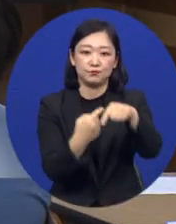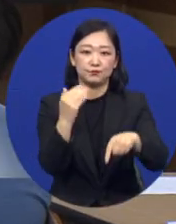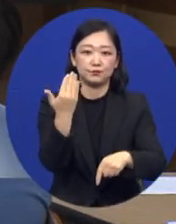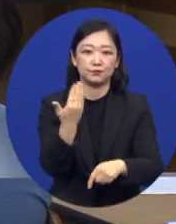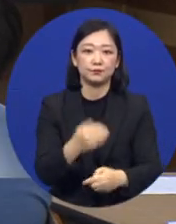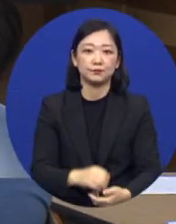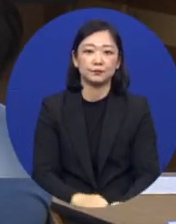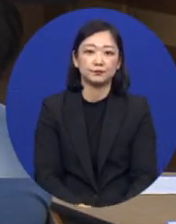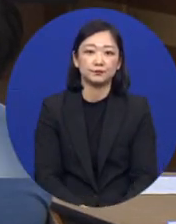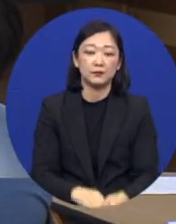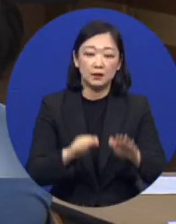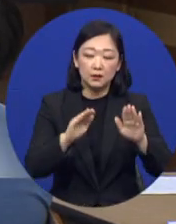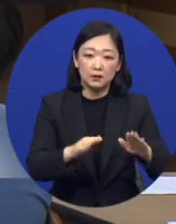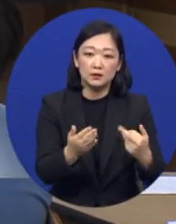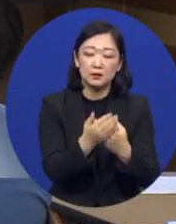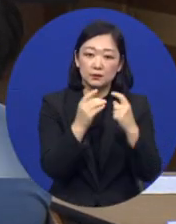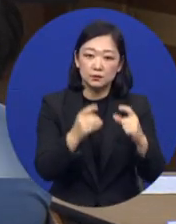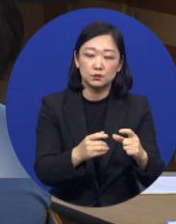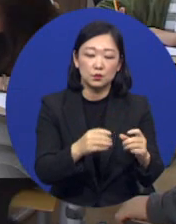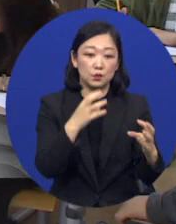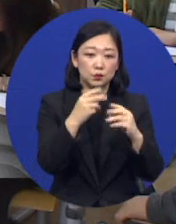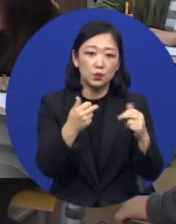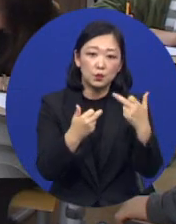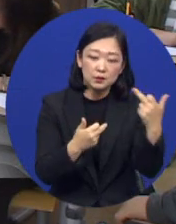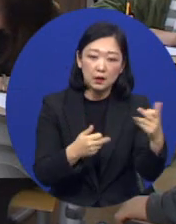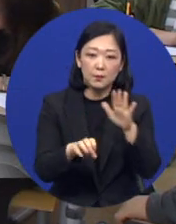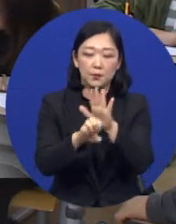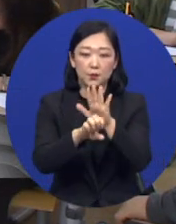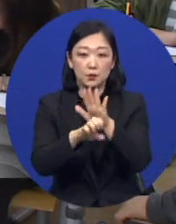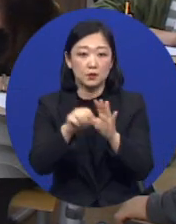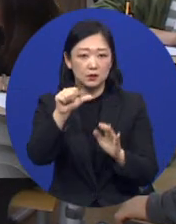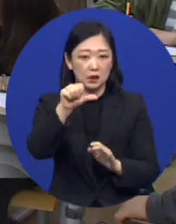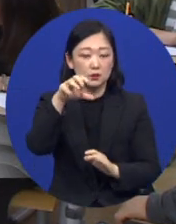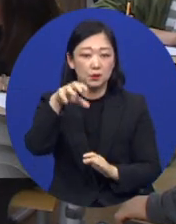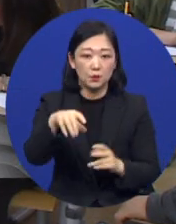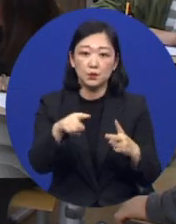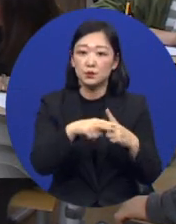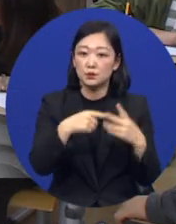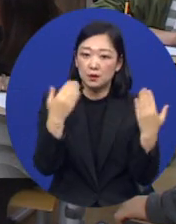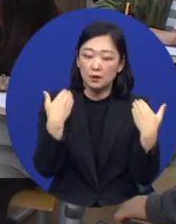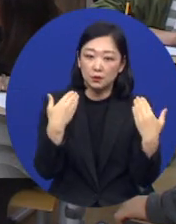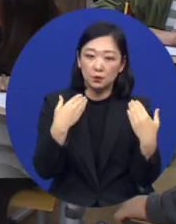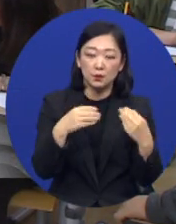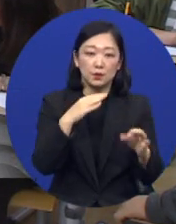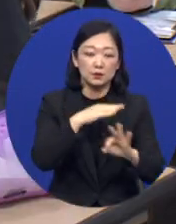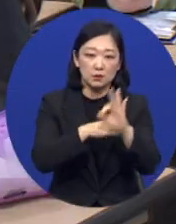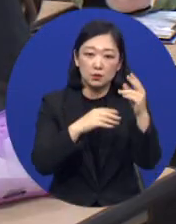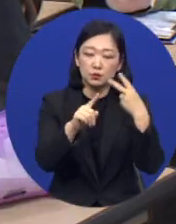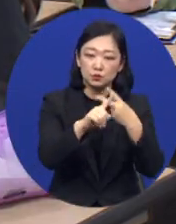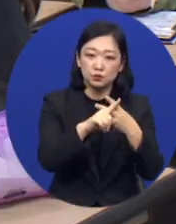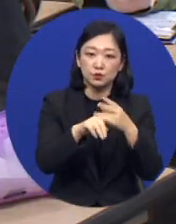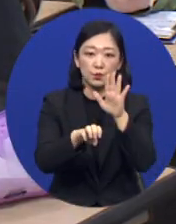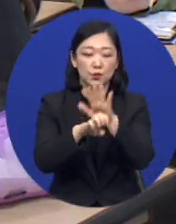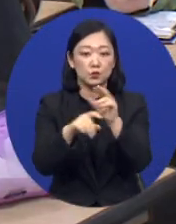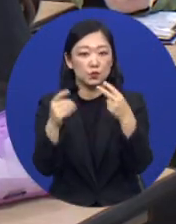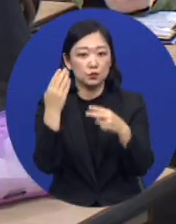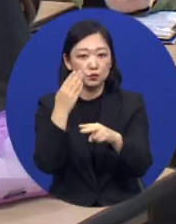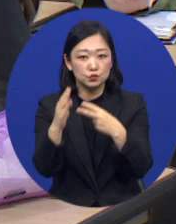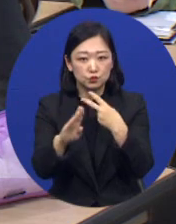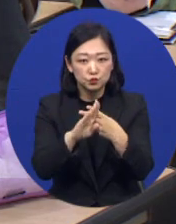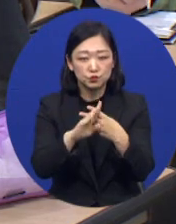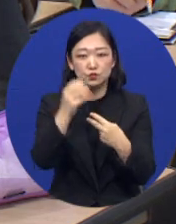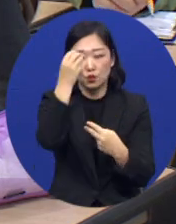운영됩니다. 현재 제주에서는 토산초와 표선초 등 다섯 개 초등학교와 성산중과 표선중, 표선고